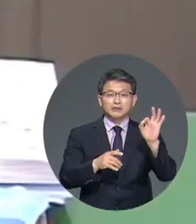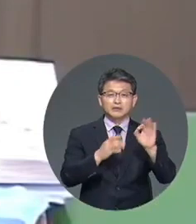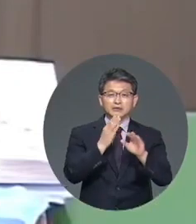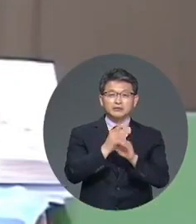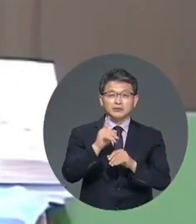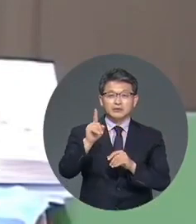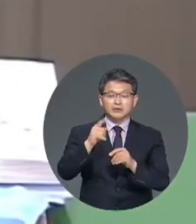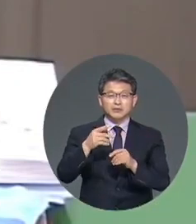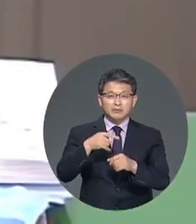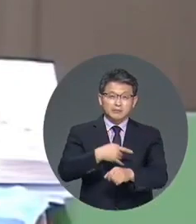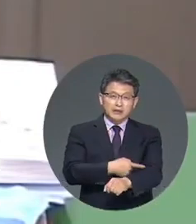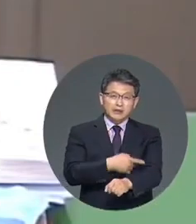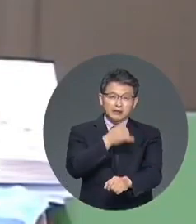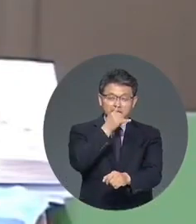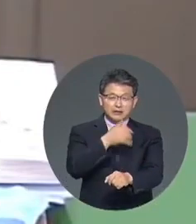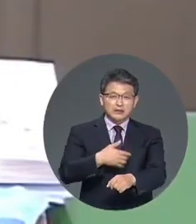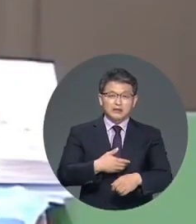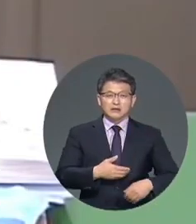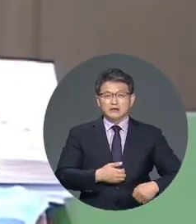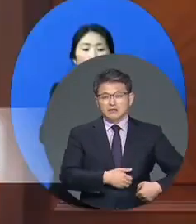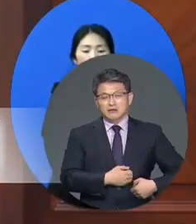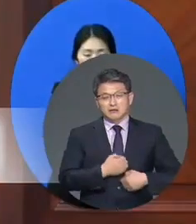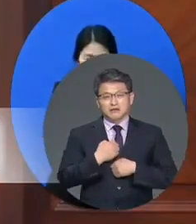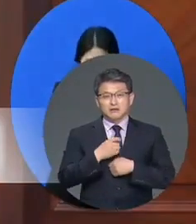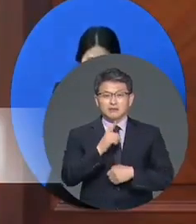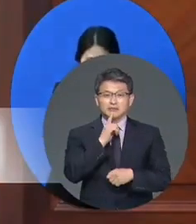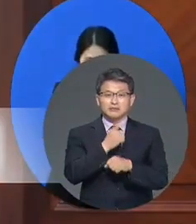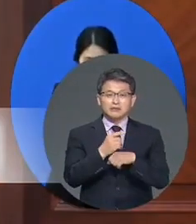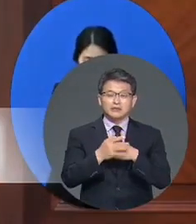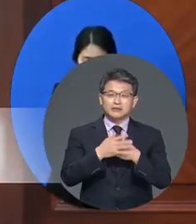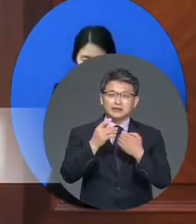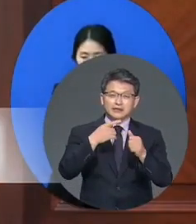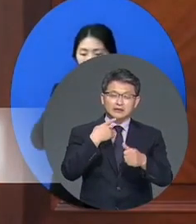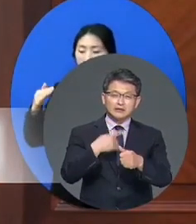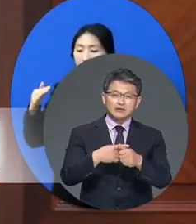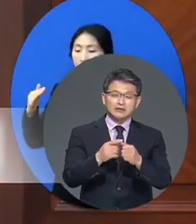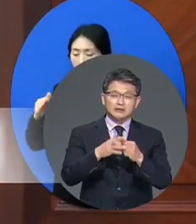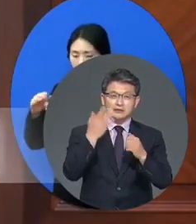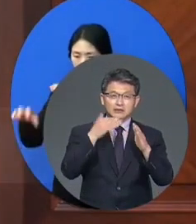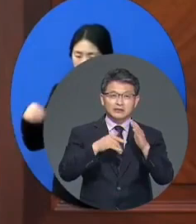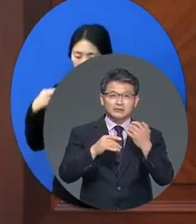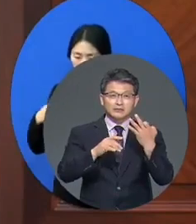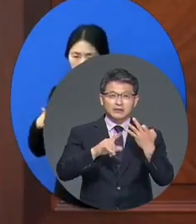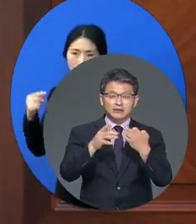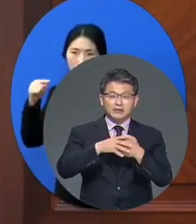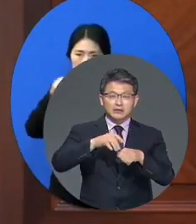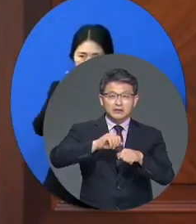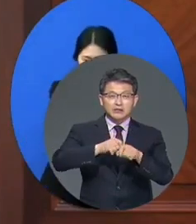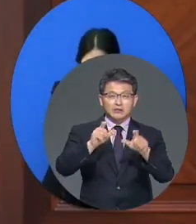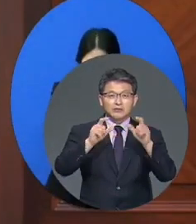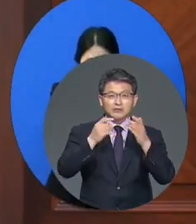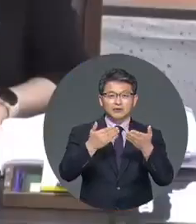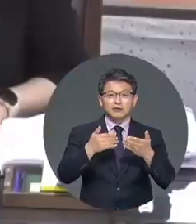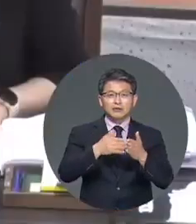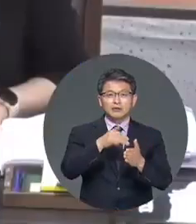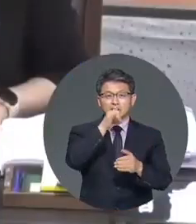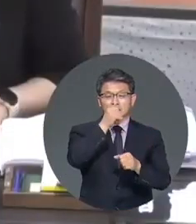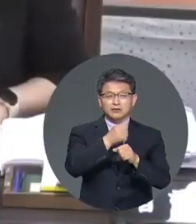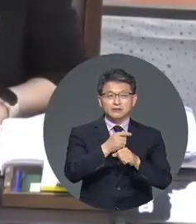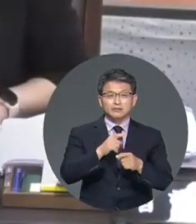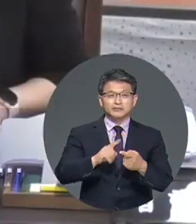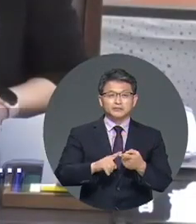한 명은 뽕을 한다 게으르다 등 비하 발언을 해 지난 14일 공개사과와 경고 징계를 받았습니다